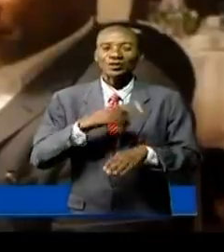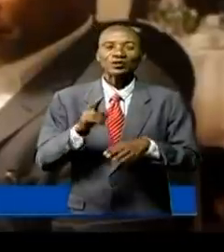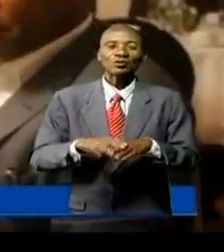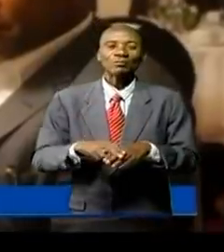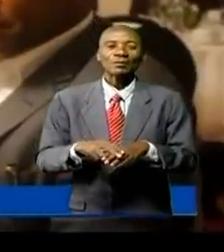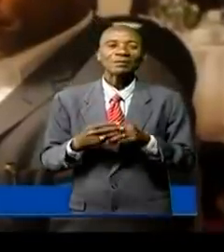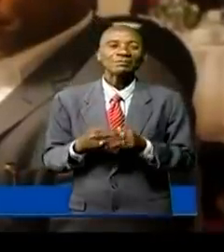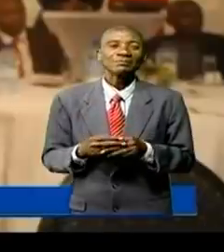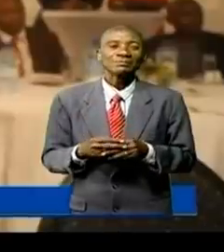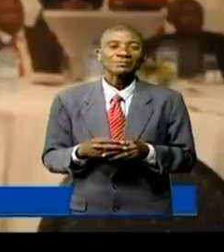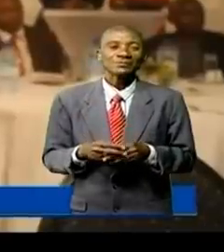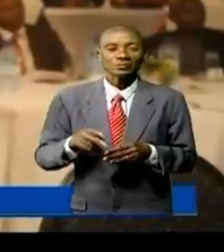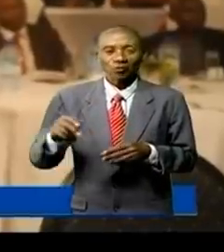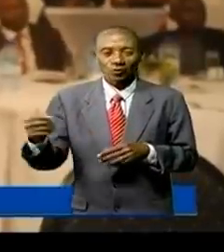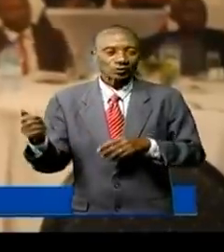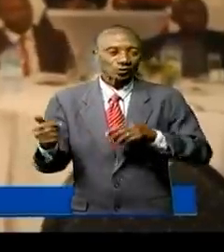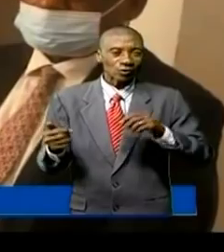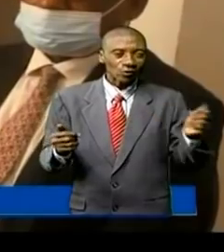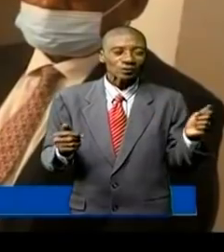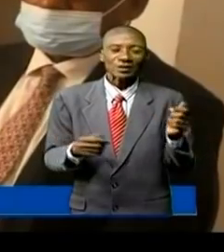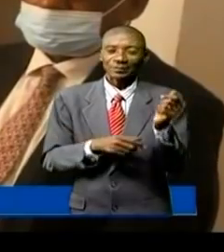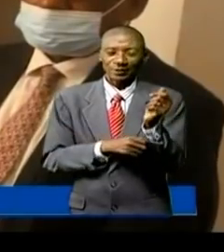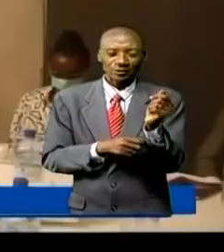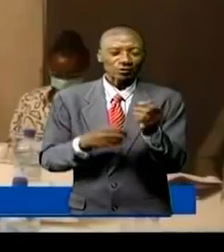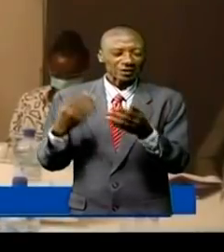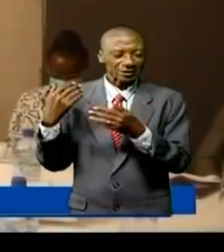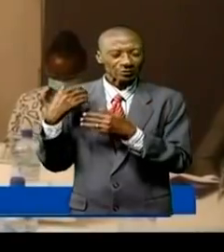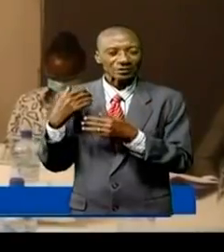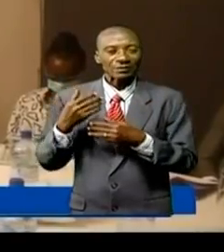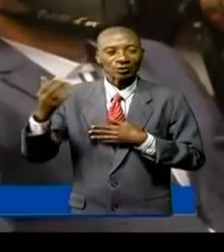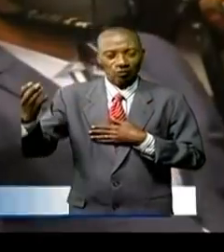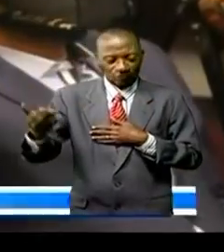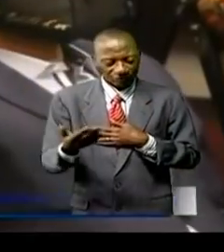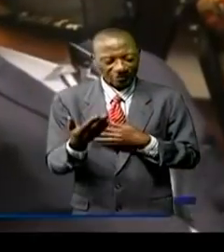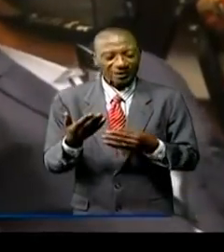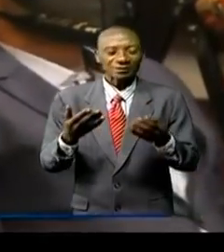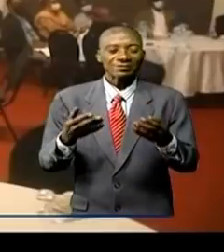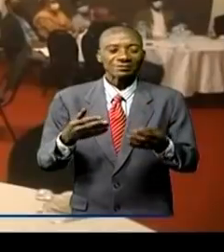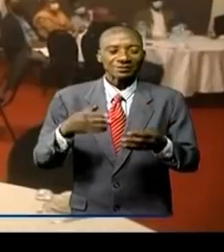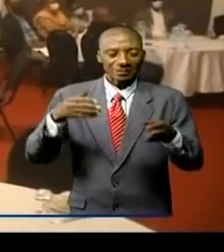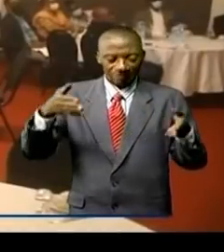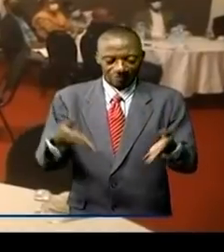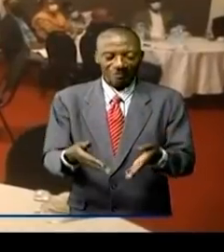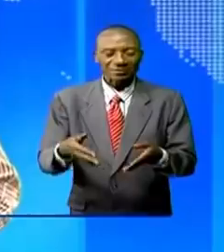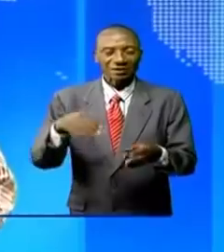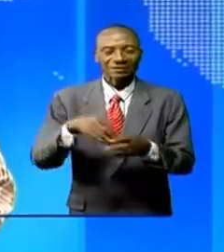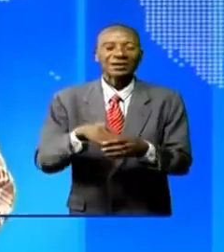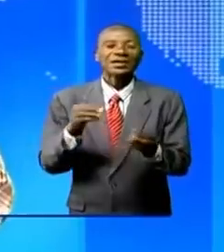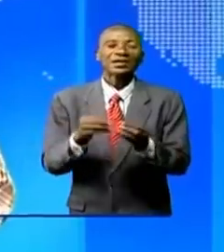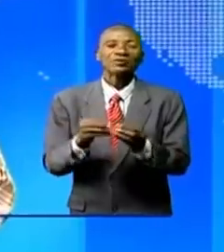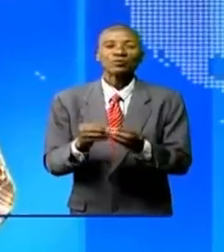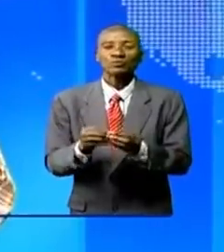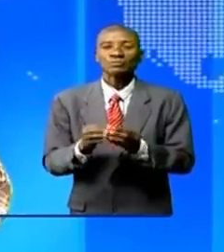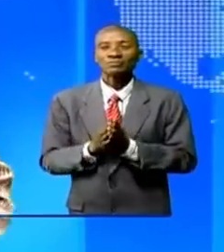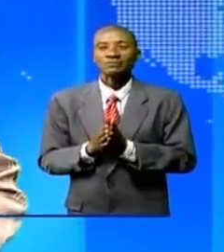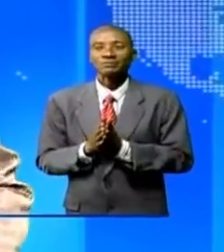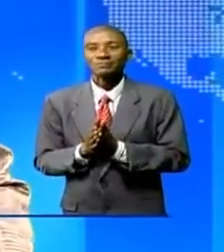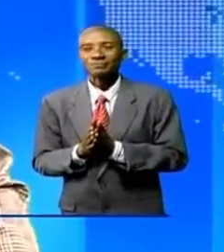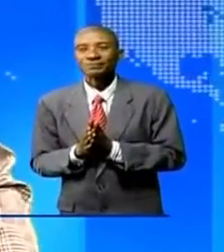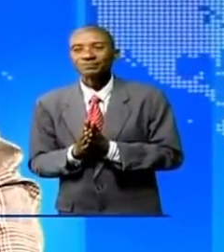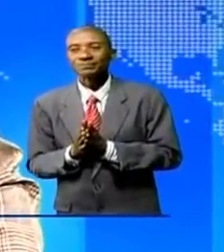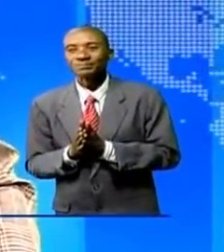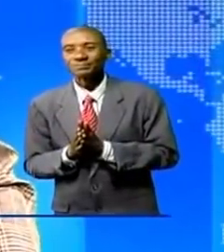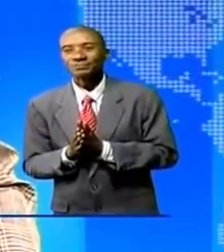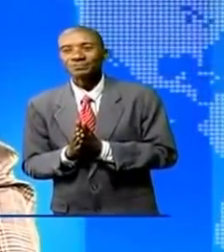d'entreprise et autres acteurs de la vie associative ont répondu présents à ces rendez-vous. Enfin, son